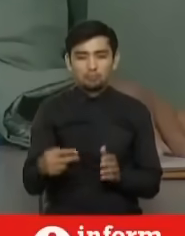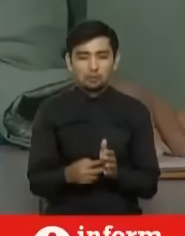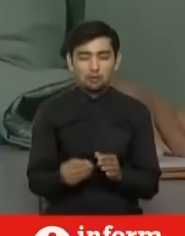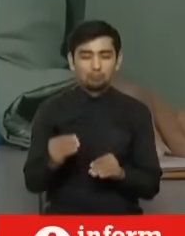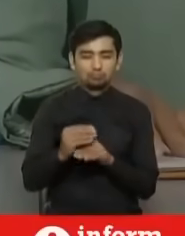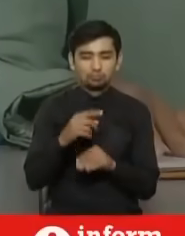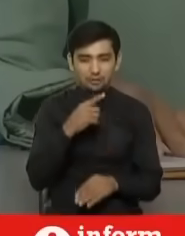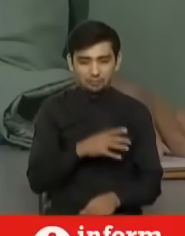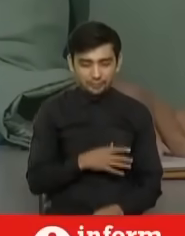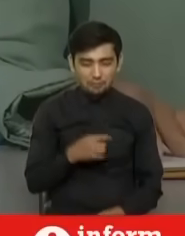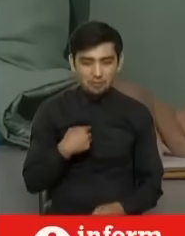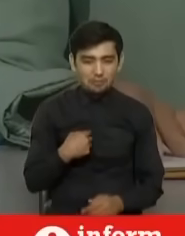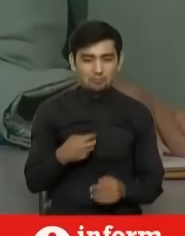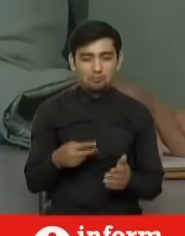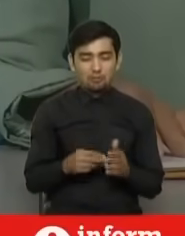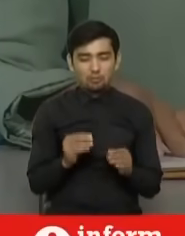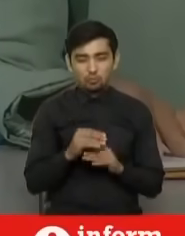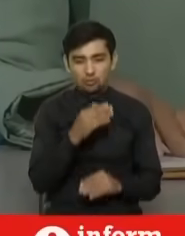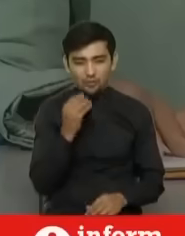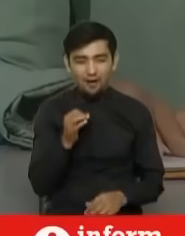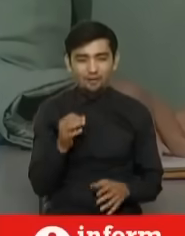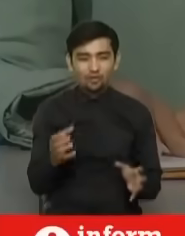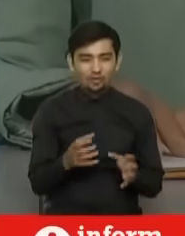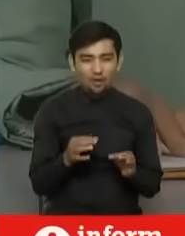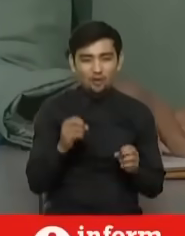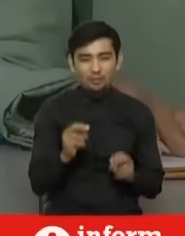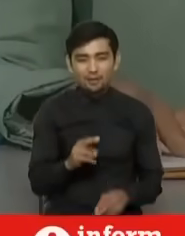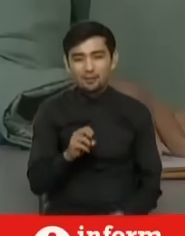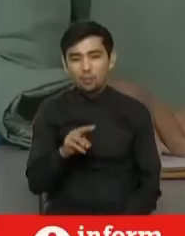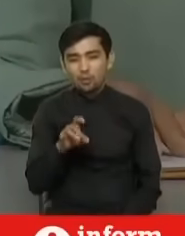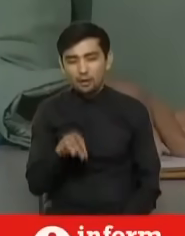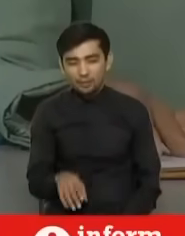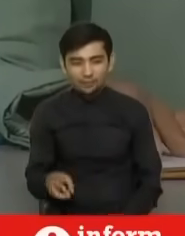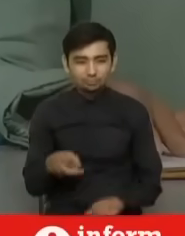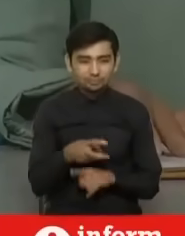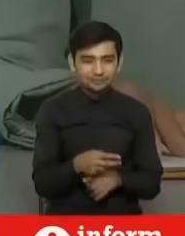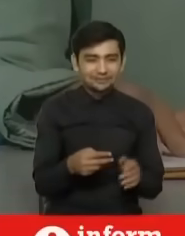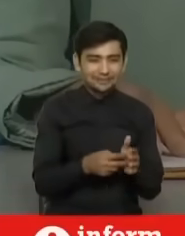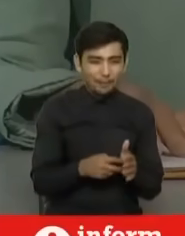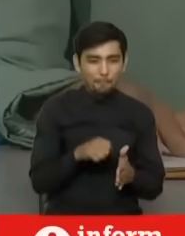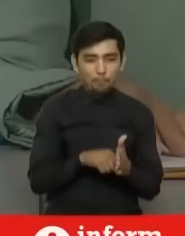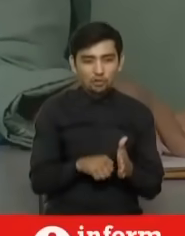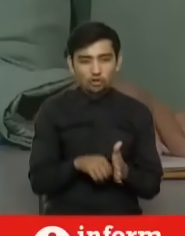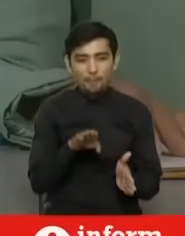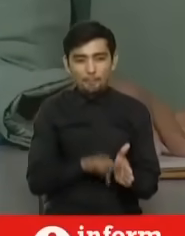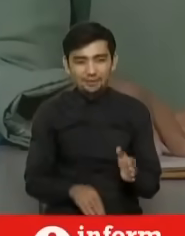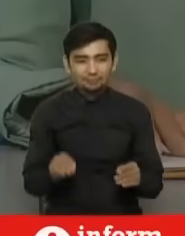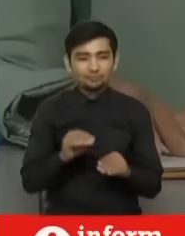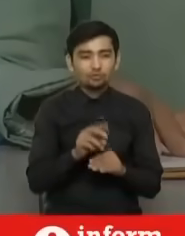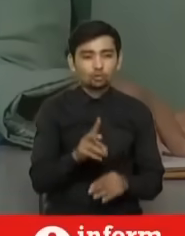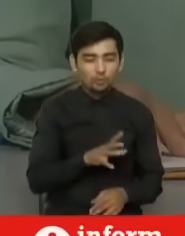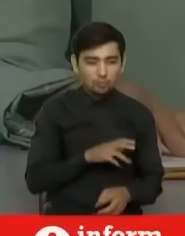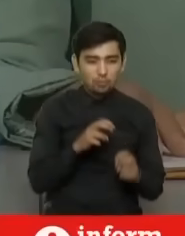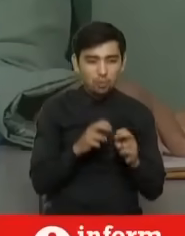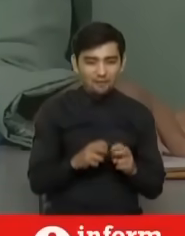ақталуда. Ал бәсекелестікті қорғау және реттеу департаментінің өкілдері бағаны негізсіз көтерген кәсіпкерлерге қарсы